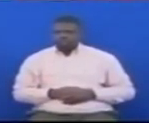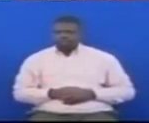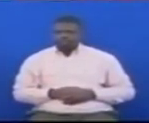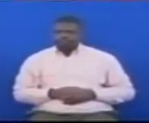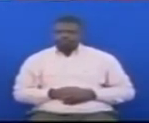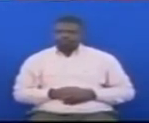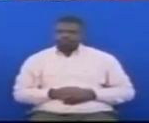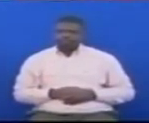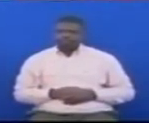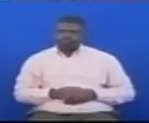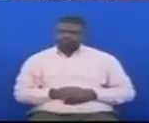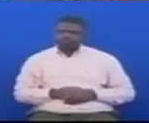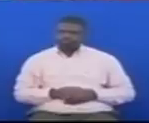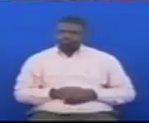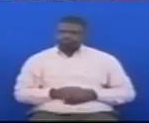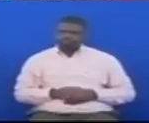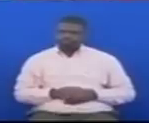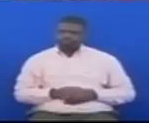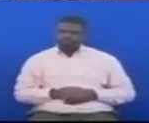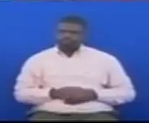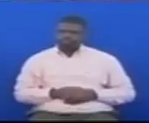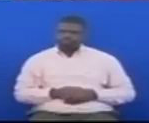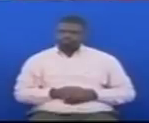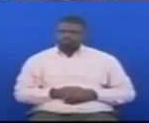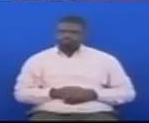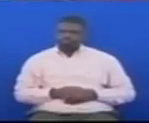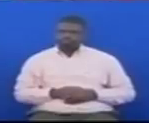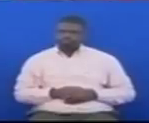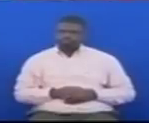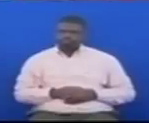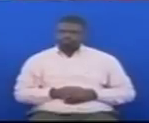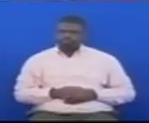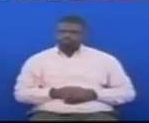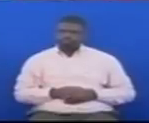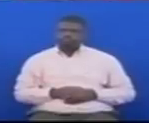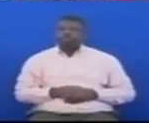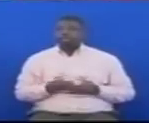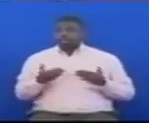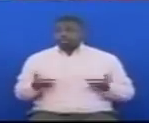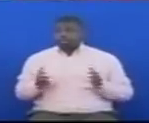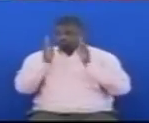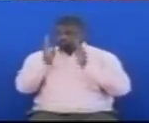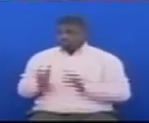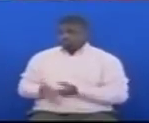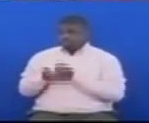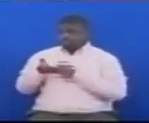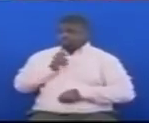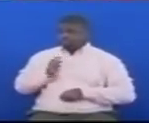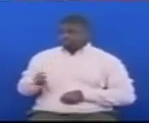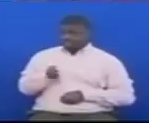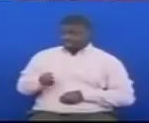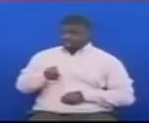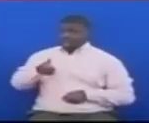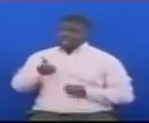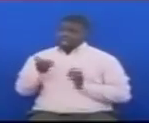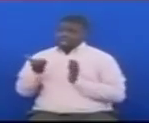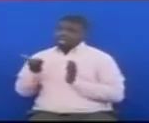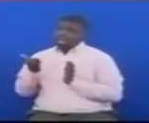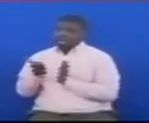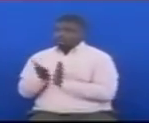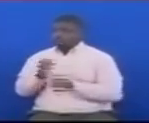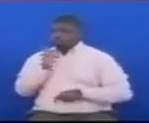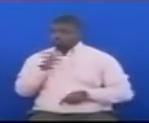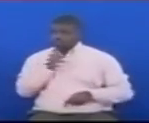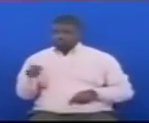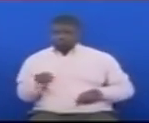Mheshimiwa naibu spika, naomba kujibu maswali mawili ya mheshimiwa Lucy Magereli kwa pamoja kama ifuatavyo. Kuhusu takwimu zinazozitoa